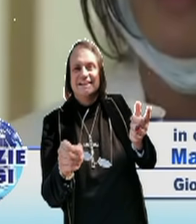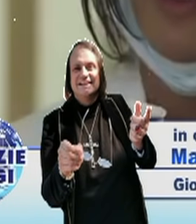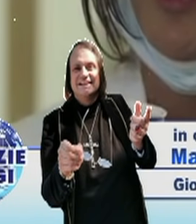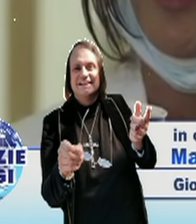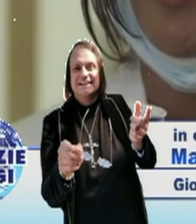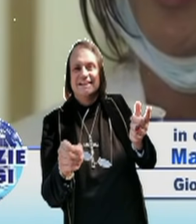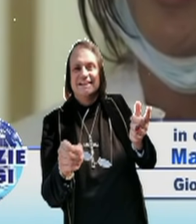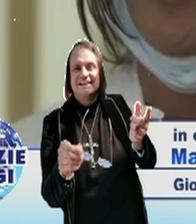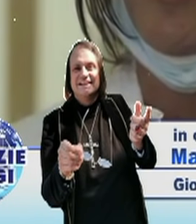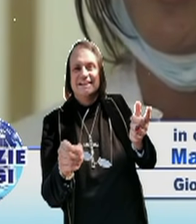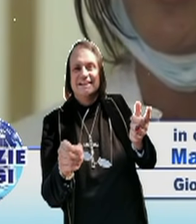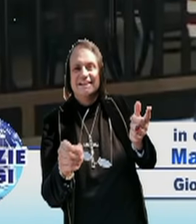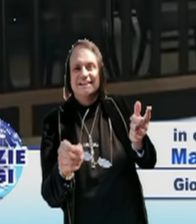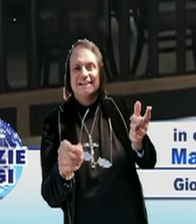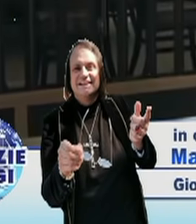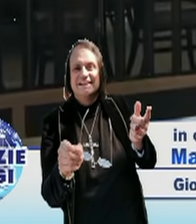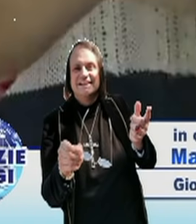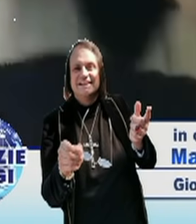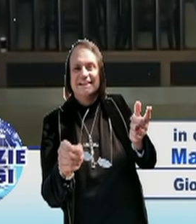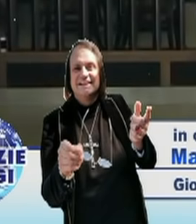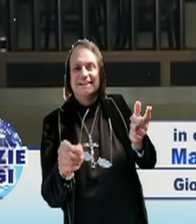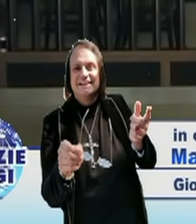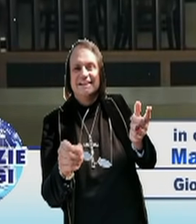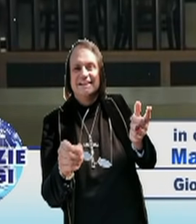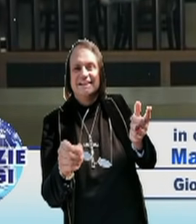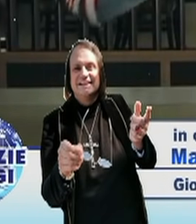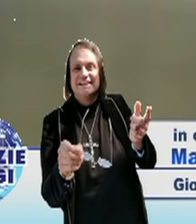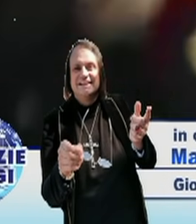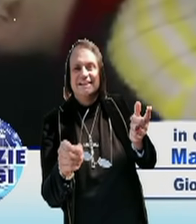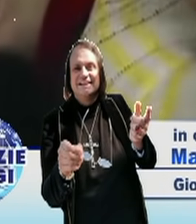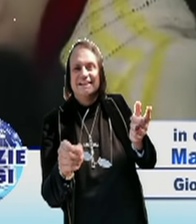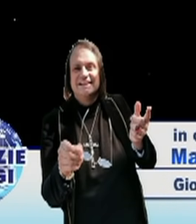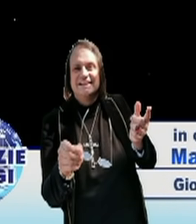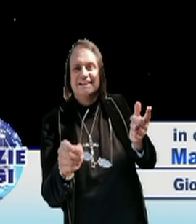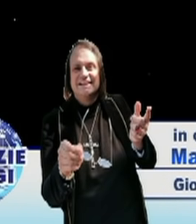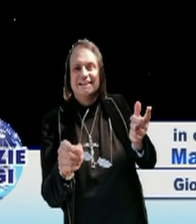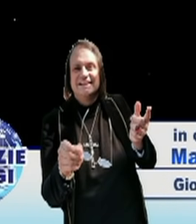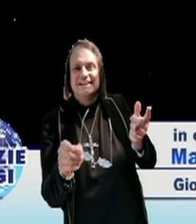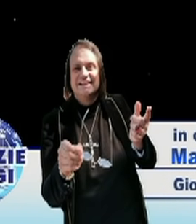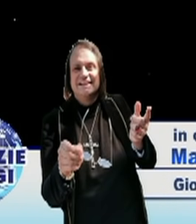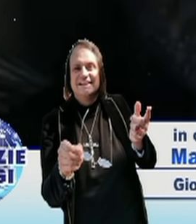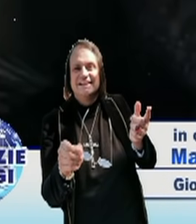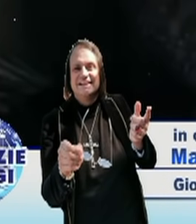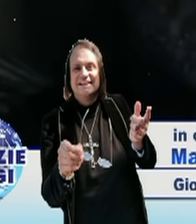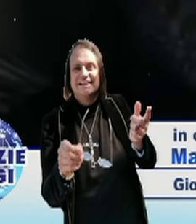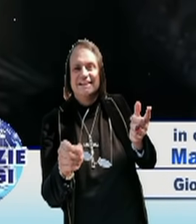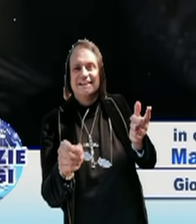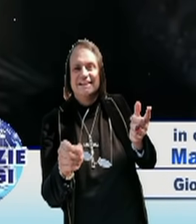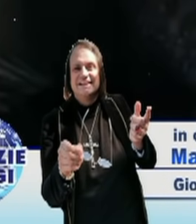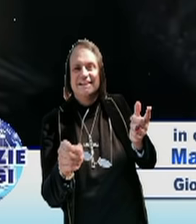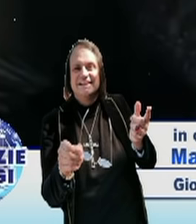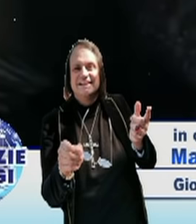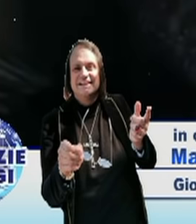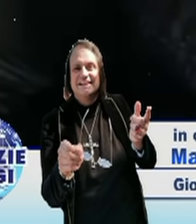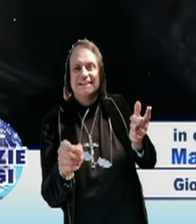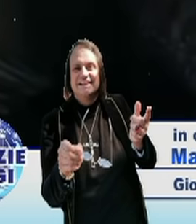Beatrice Genova, Alessandro Ferrara con la regia di Tony Cangitano, prodotto da Antonio Chiaramonte per Cinema 7, si è aggiudicato alla